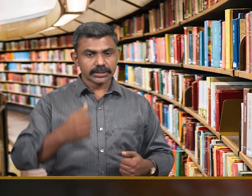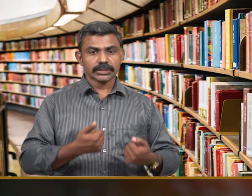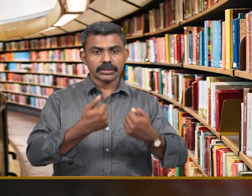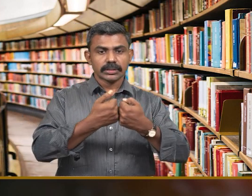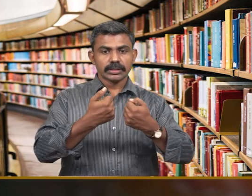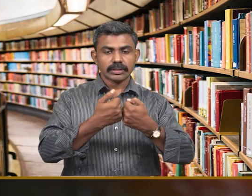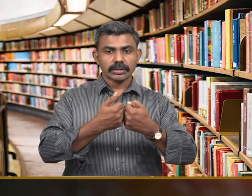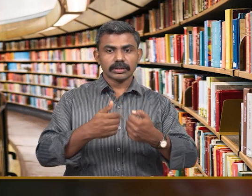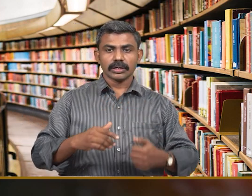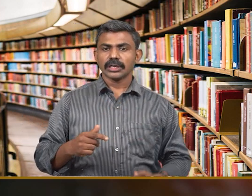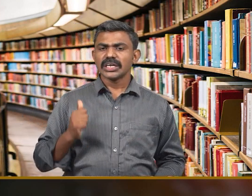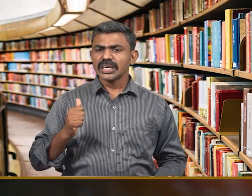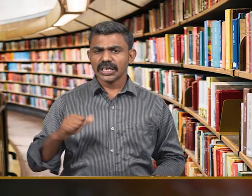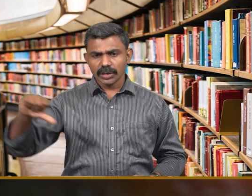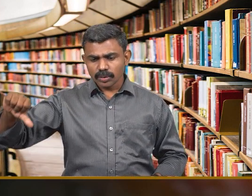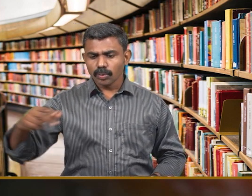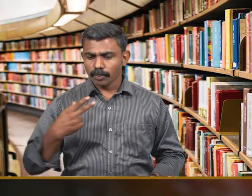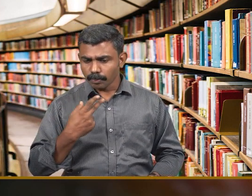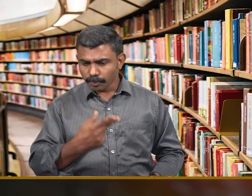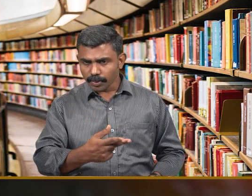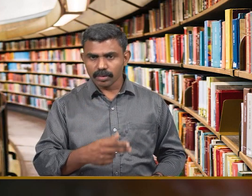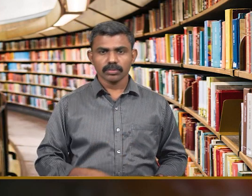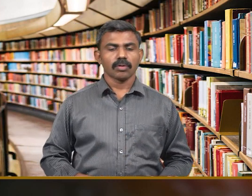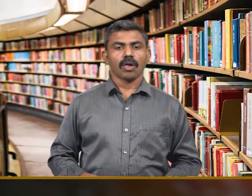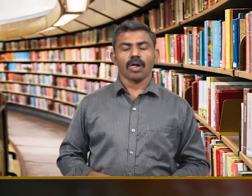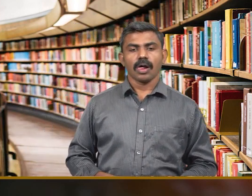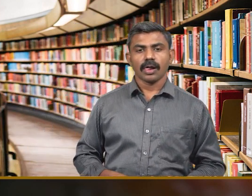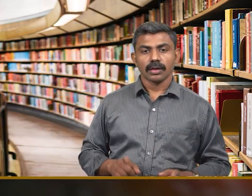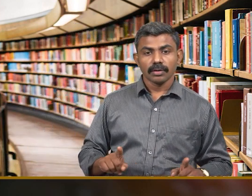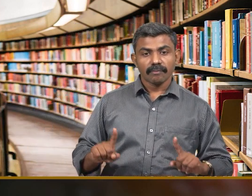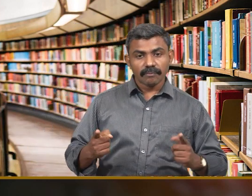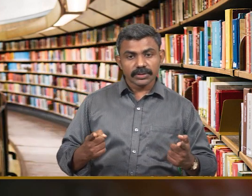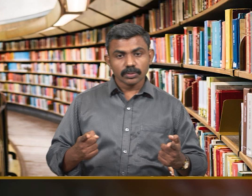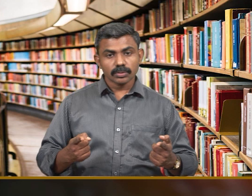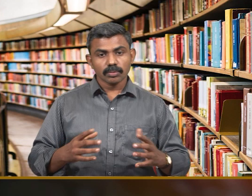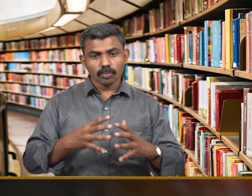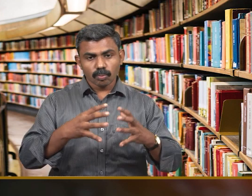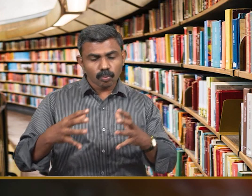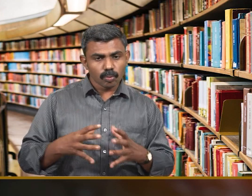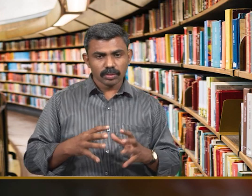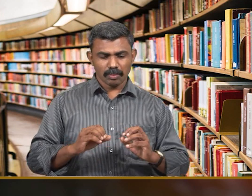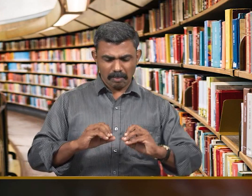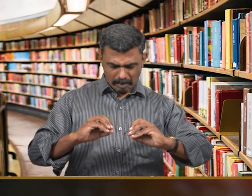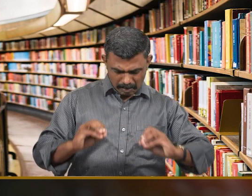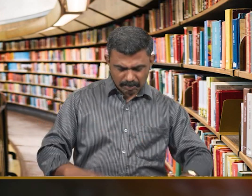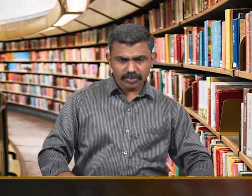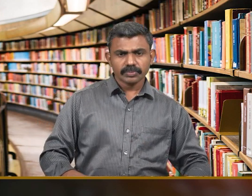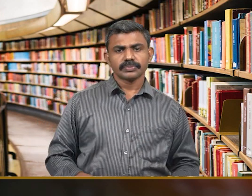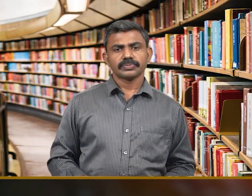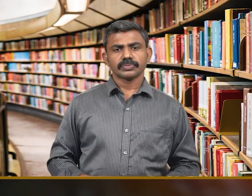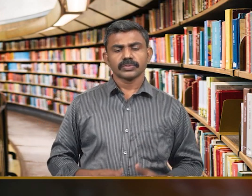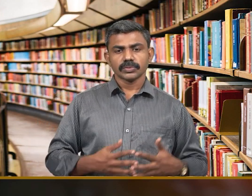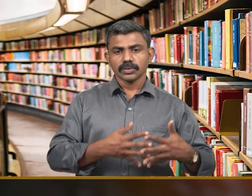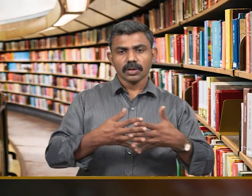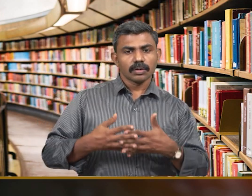முடித்து வச்சதே அமெரிக்கா தலையிட்டு தான் முடித்து வச்சது. இருந்தாலும் கூட இந்த முதல் உலகப் போரோடைய அந்த பாதிப்பு, பொருளாதார பாதிப்பு பார்த்திங்கன்னா